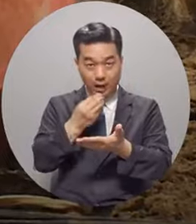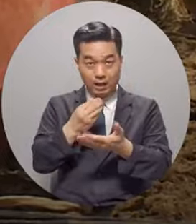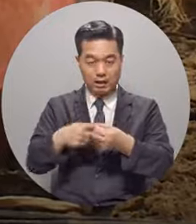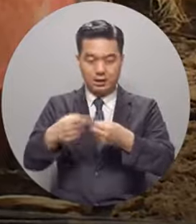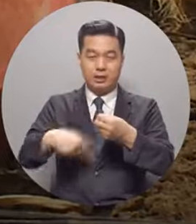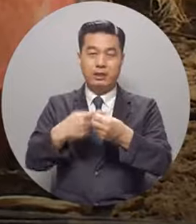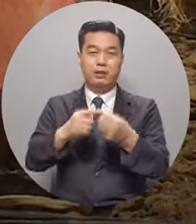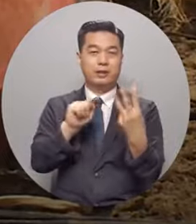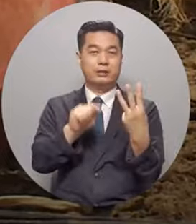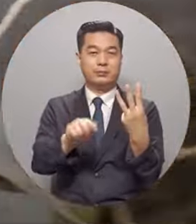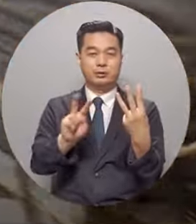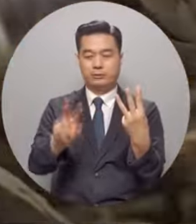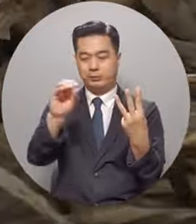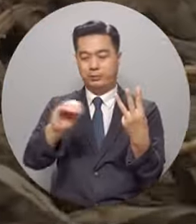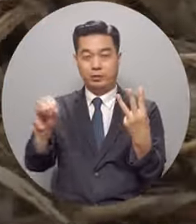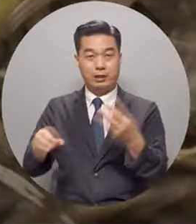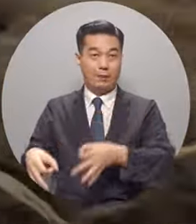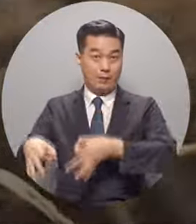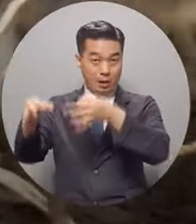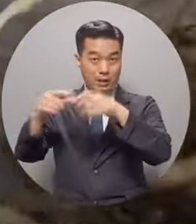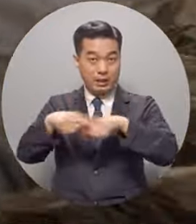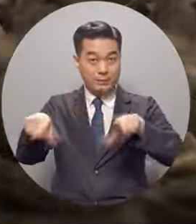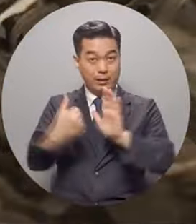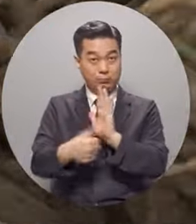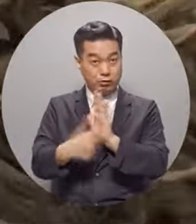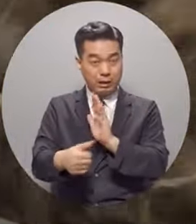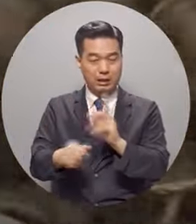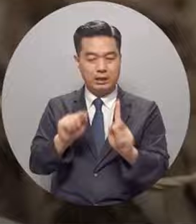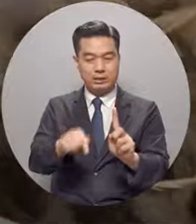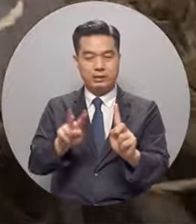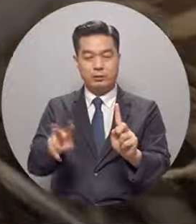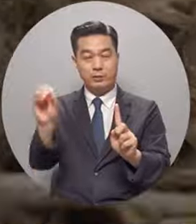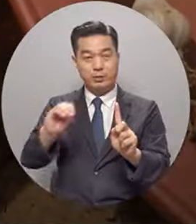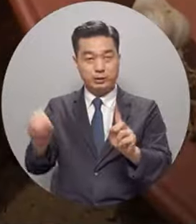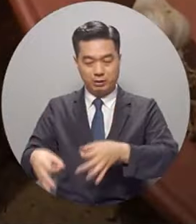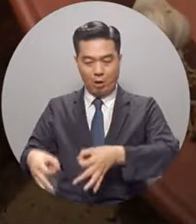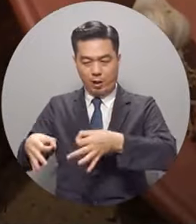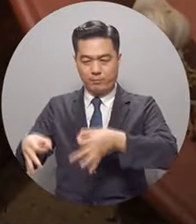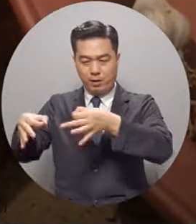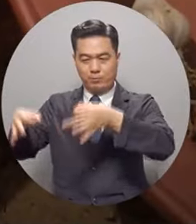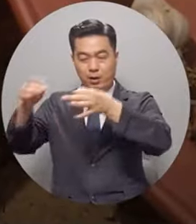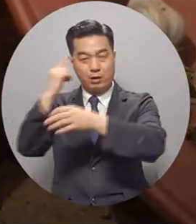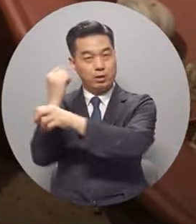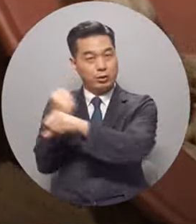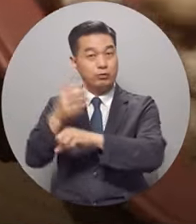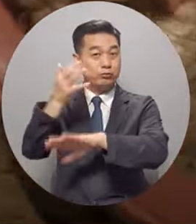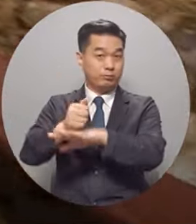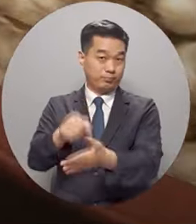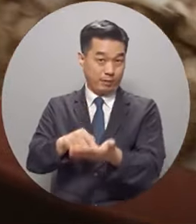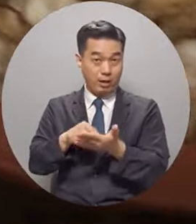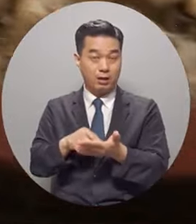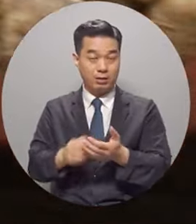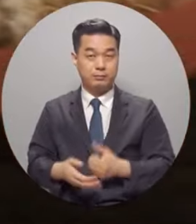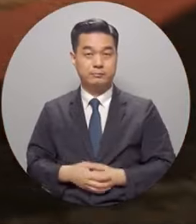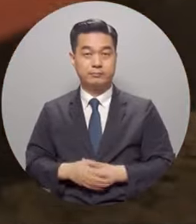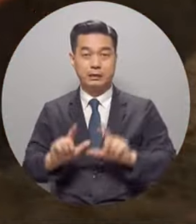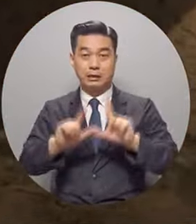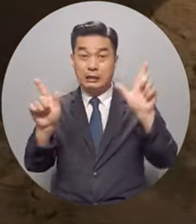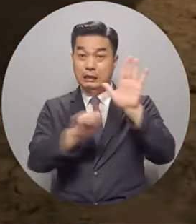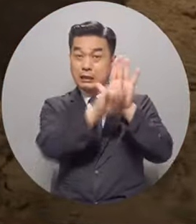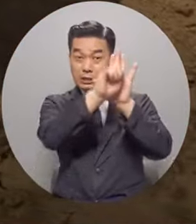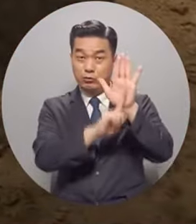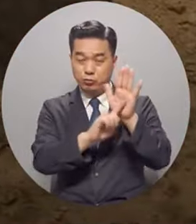3.2% 포인트 일반 물가는 1.2% 포인트씩 뛴다는 연구도 있습니다 기후변화로 인한